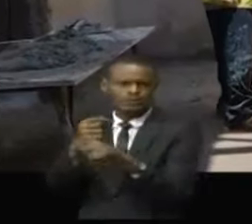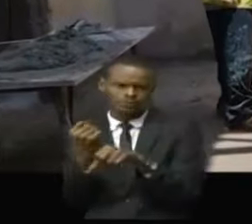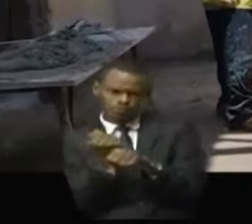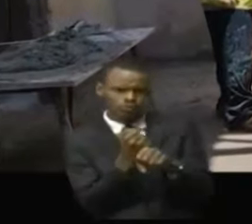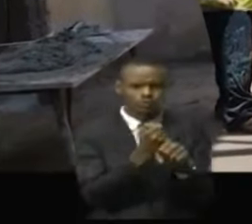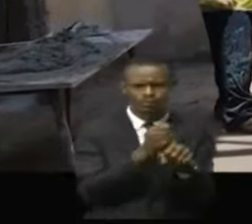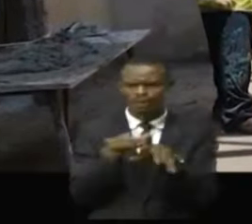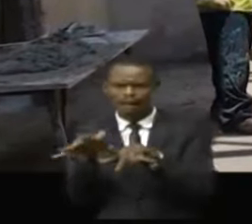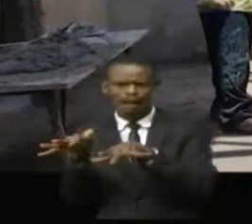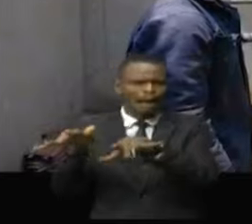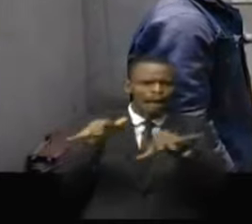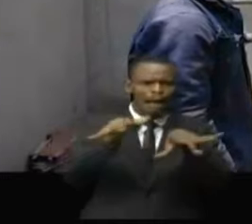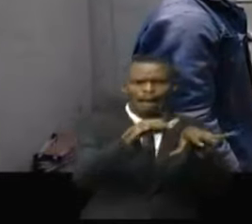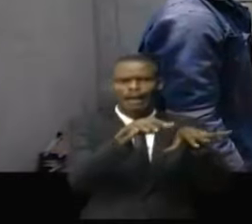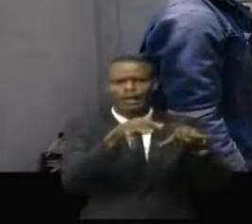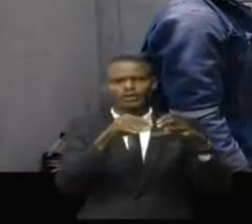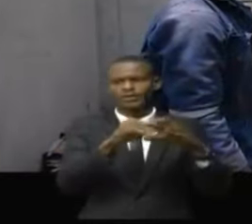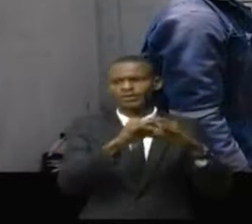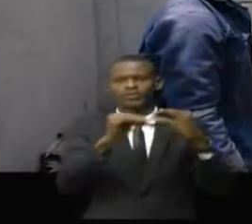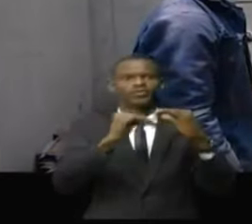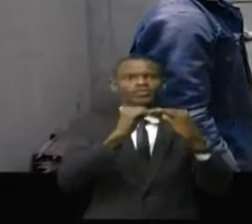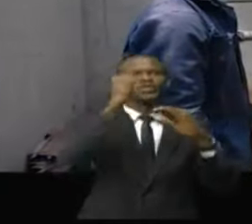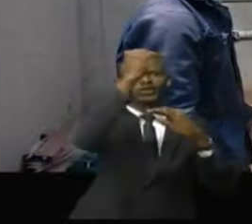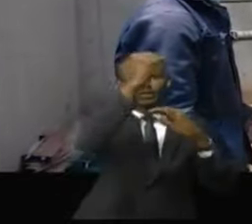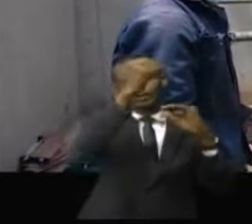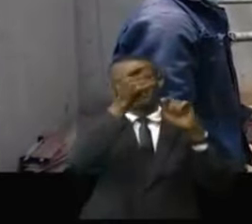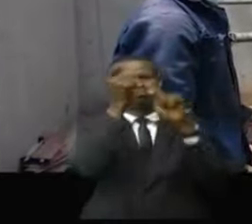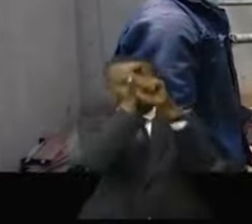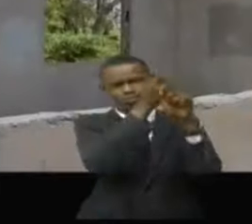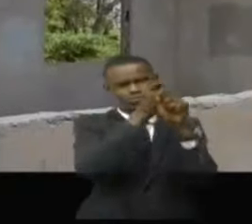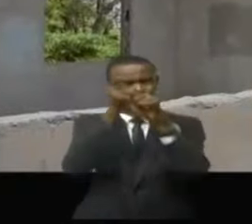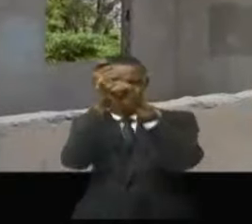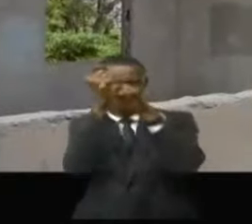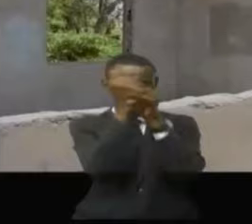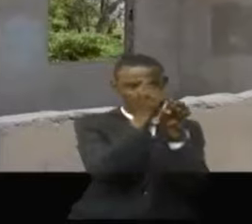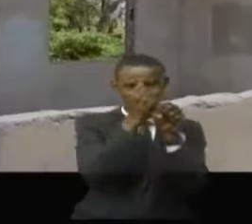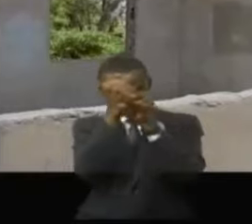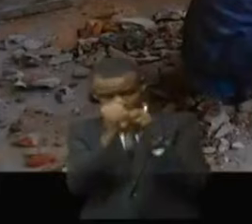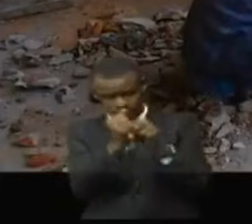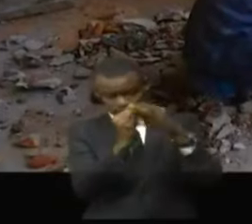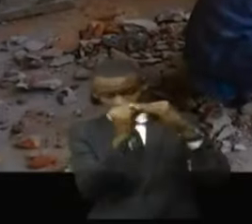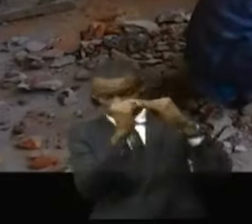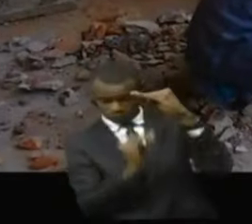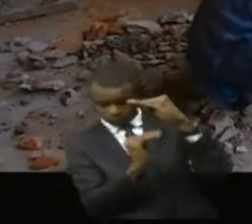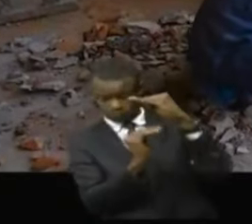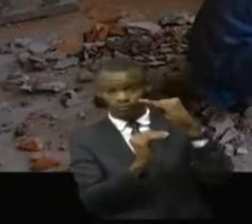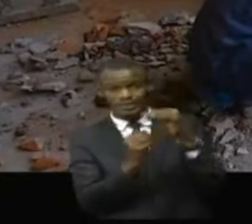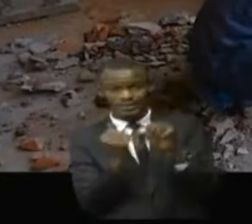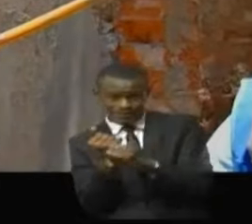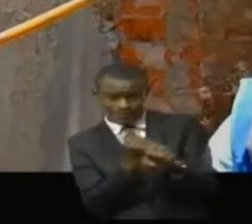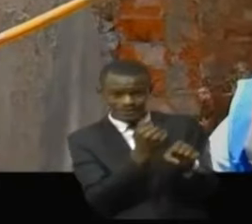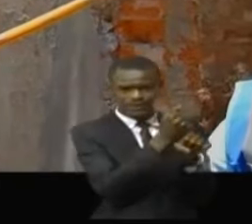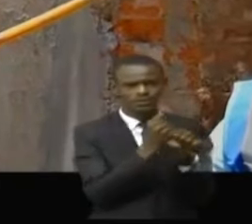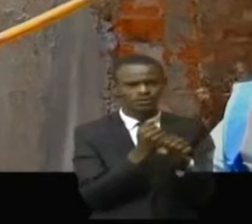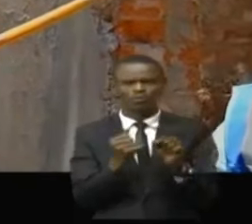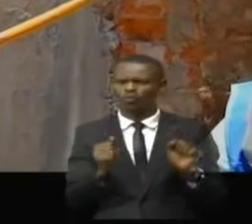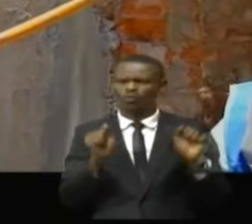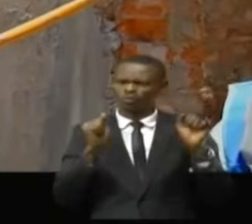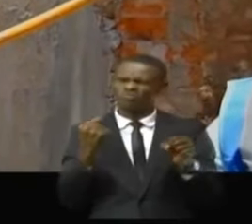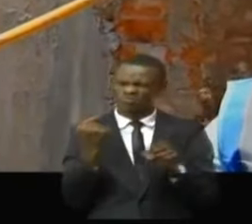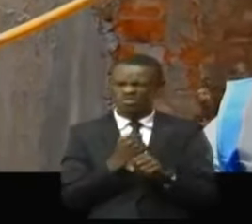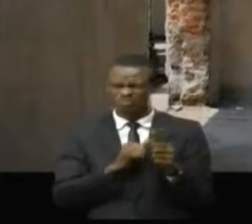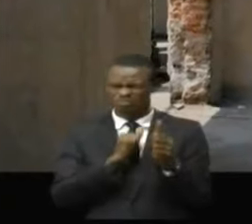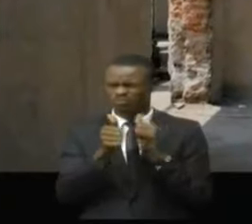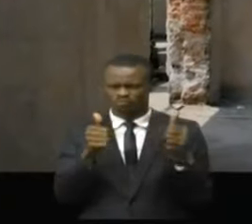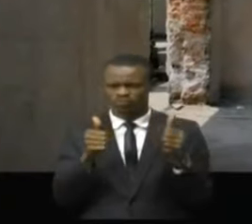premier niveau et au rez-de-chaussée, la qualité des travaux sont visiblement remarquables. Ingénieur Olivier Bastin donne la nature de